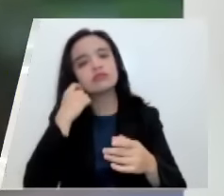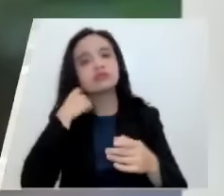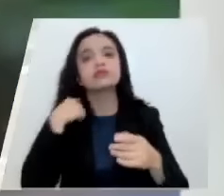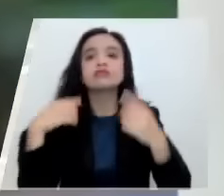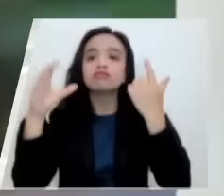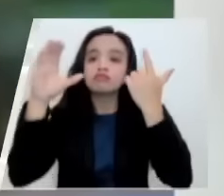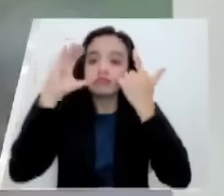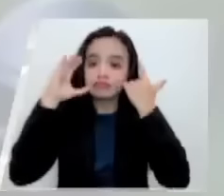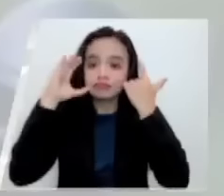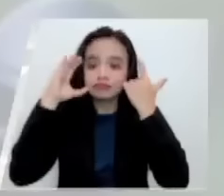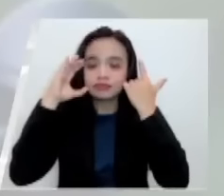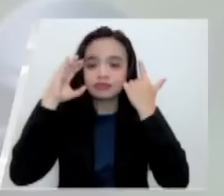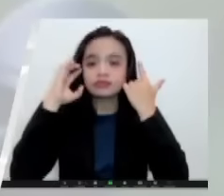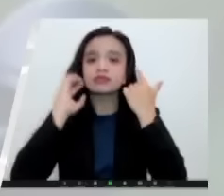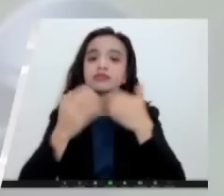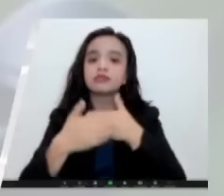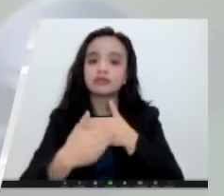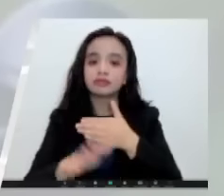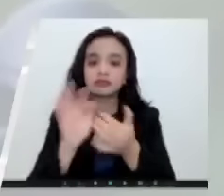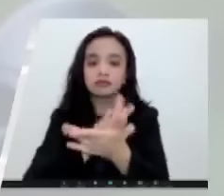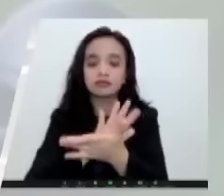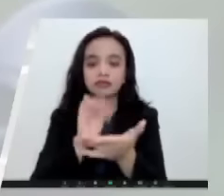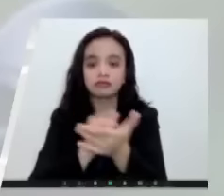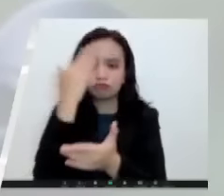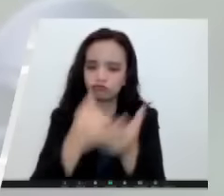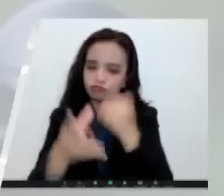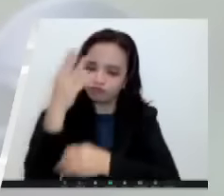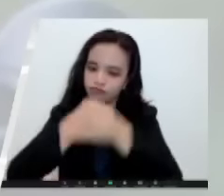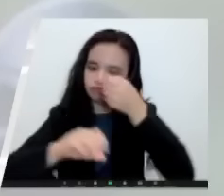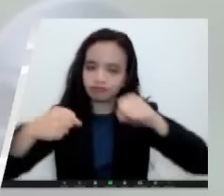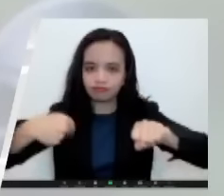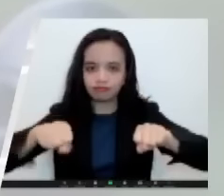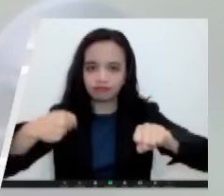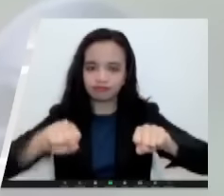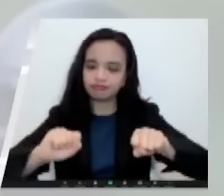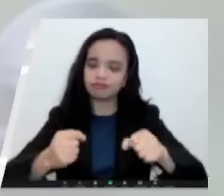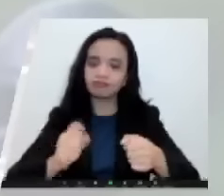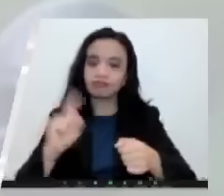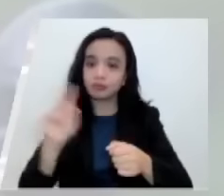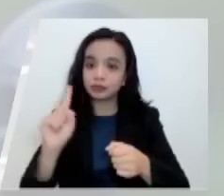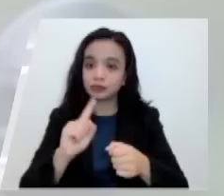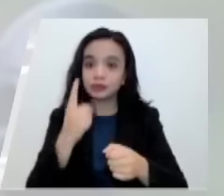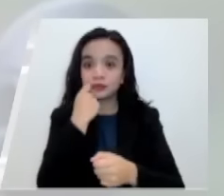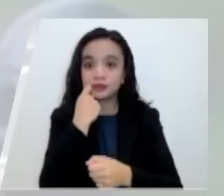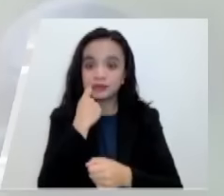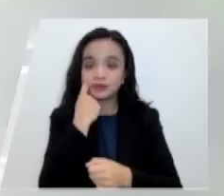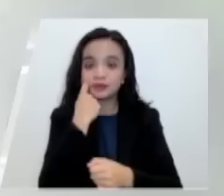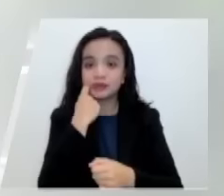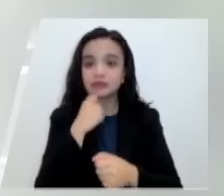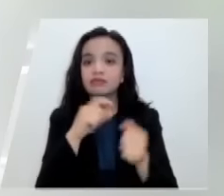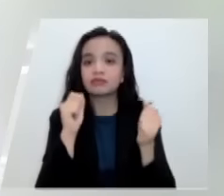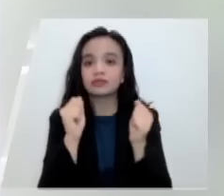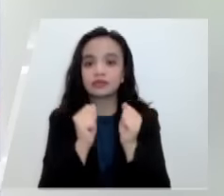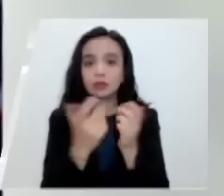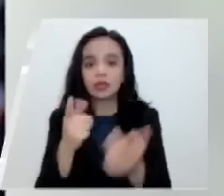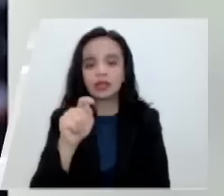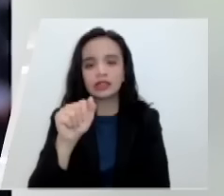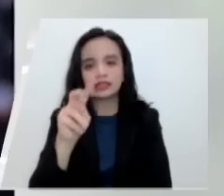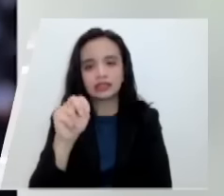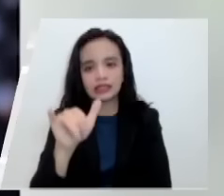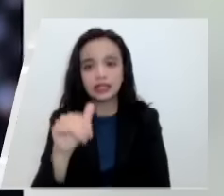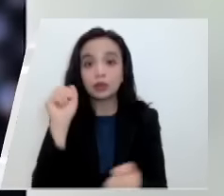the pandemic, kaya't inaral niya ang pag-ride at ang kanyang recent joyride sa Tanay. Kasama pa ang